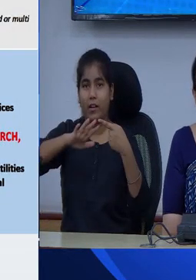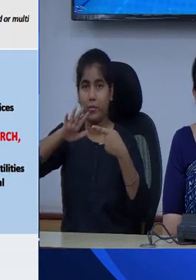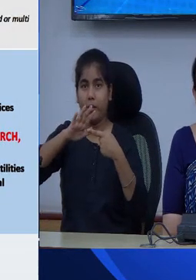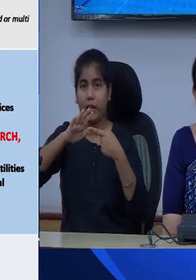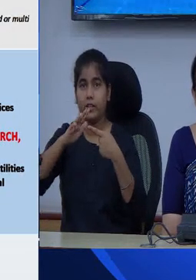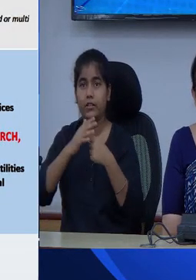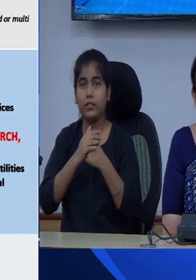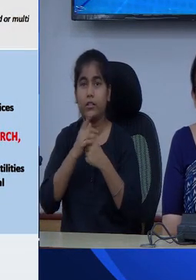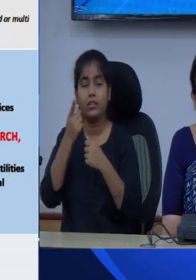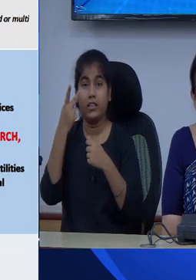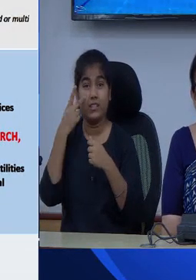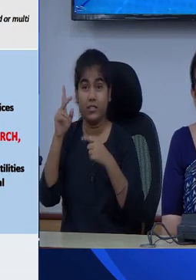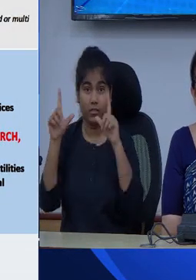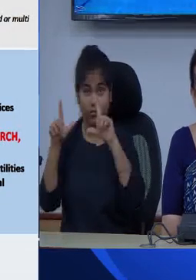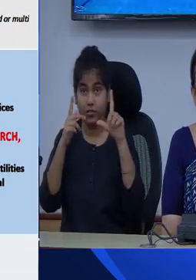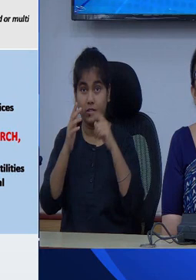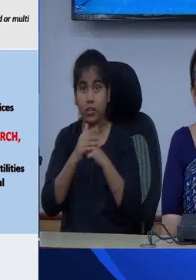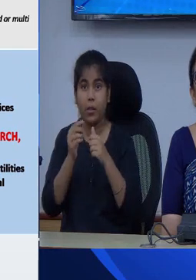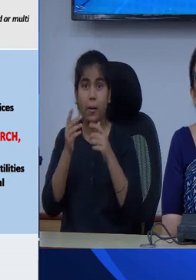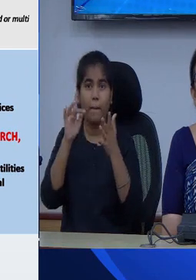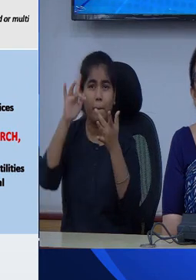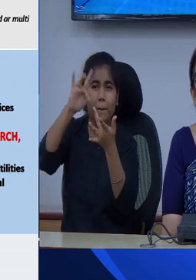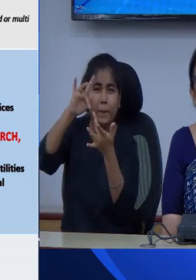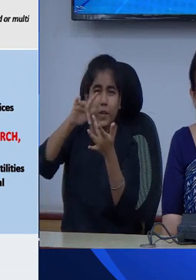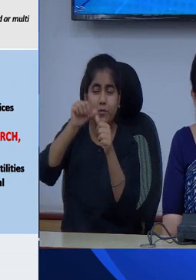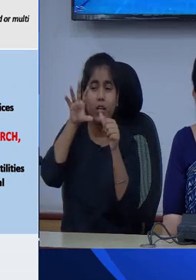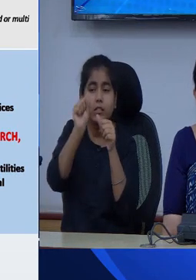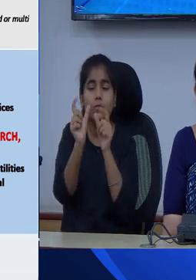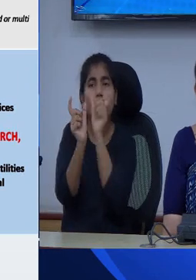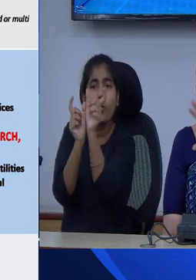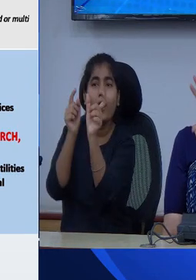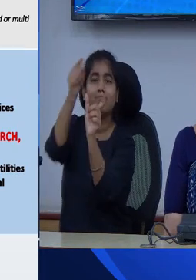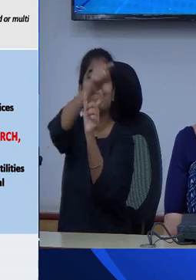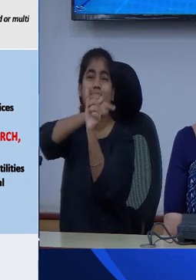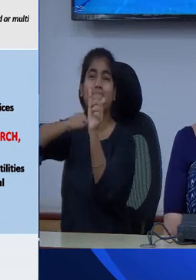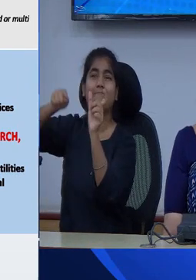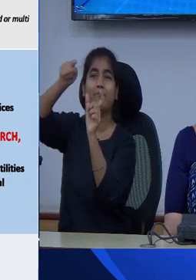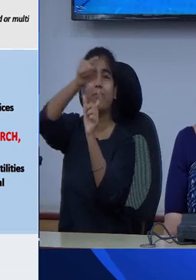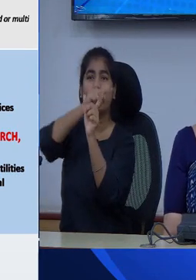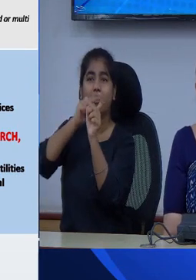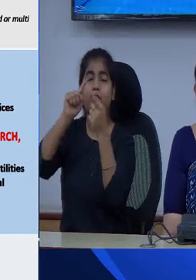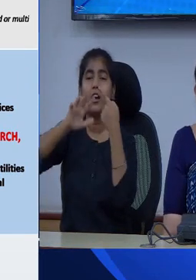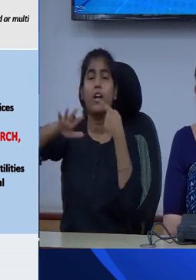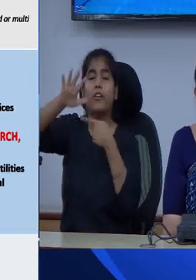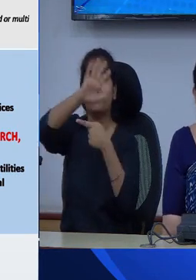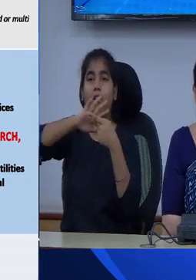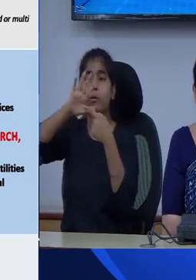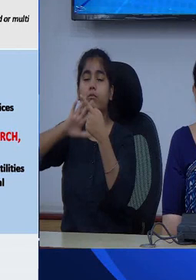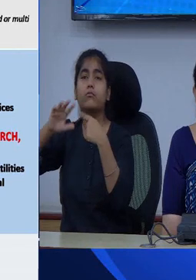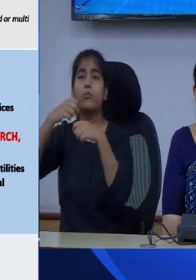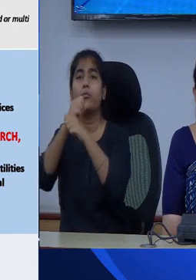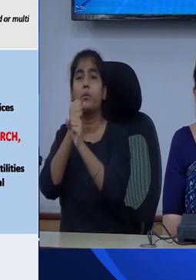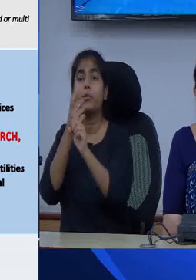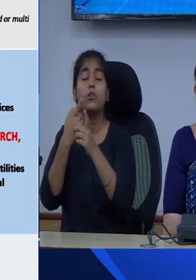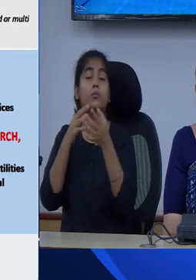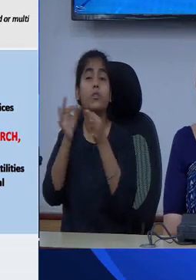ये इस स्लाइड को अगर आप देखें, बीच में एक्सेसिबिलिटी लिखी है, उसके आसपास का जो एनवायरनमेंट बिल्ड किया